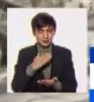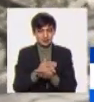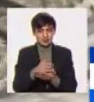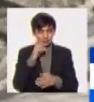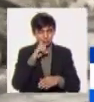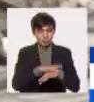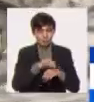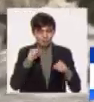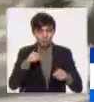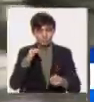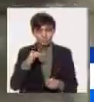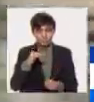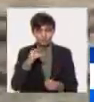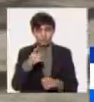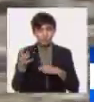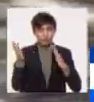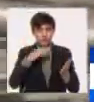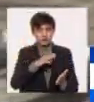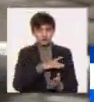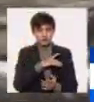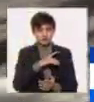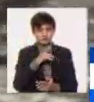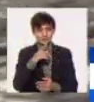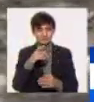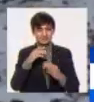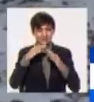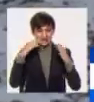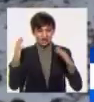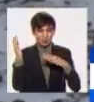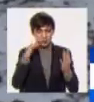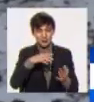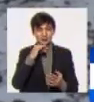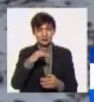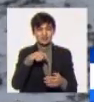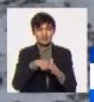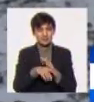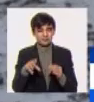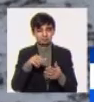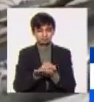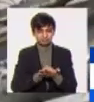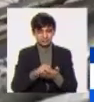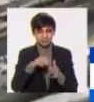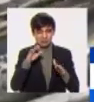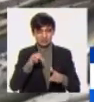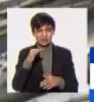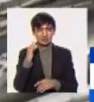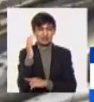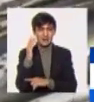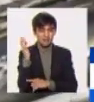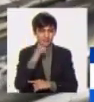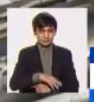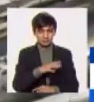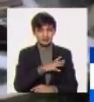қазір мына құлаған шатырдан бұл жердің астан кестені шығып жатыр. Опырылған ағаштар